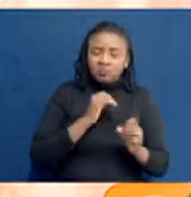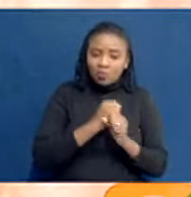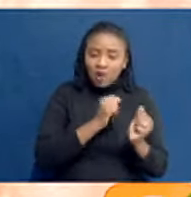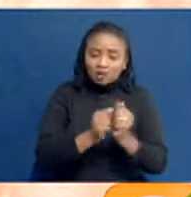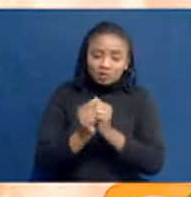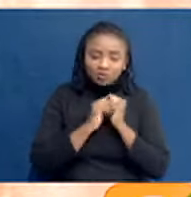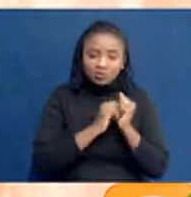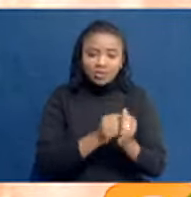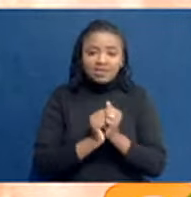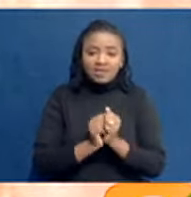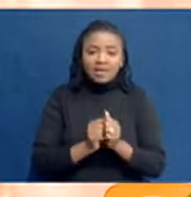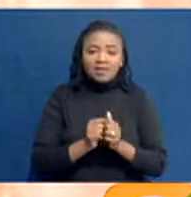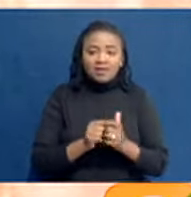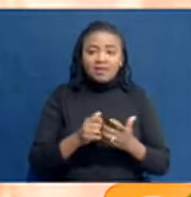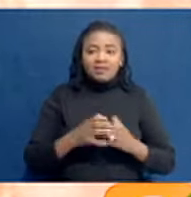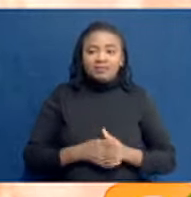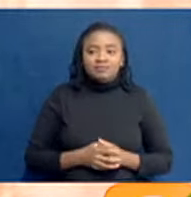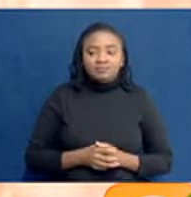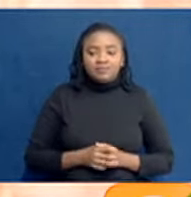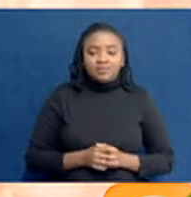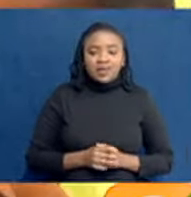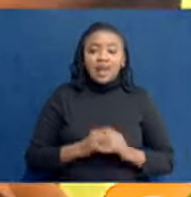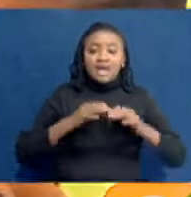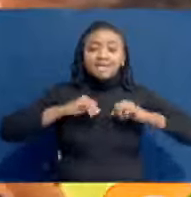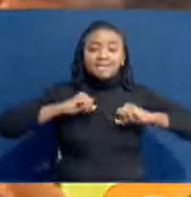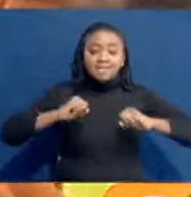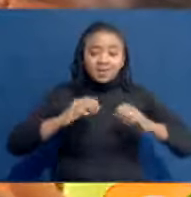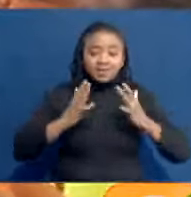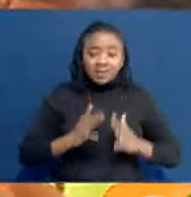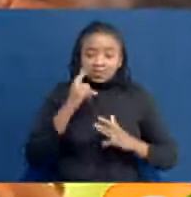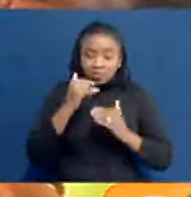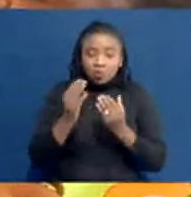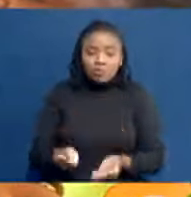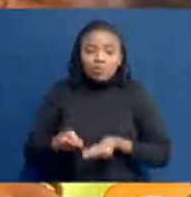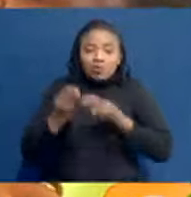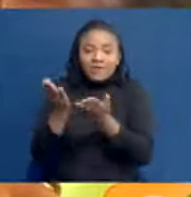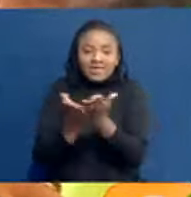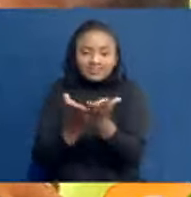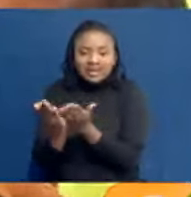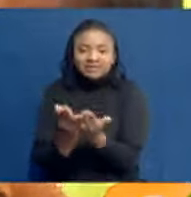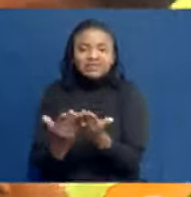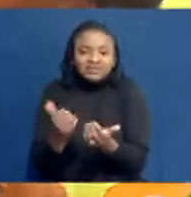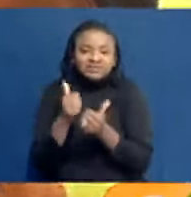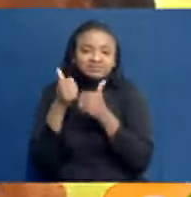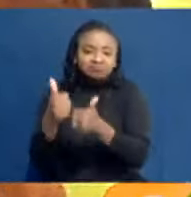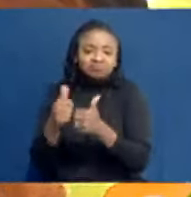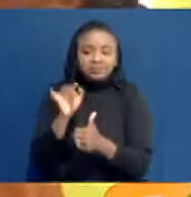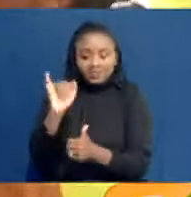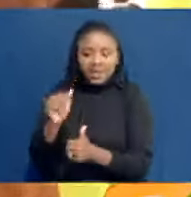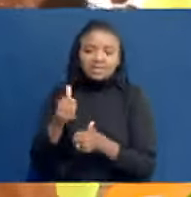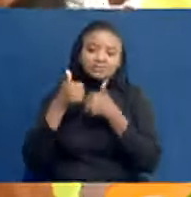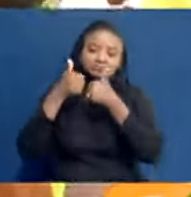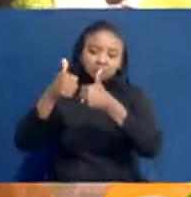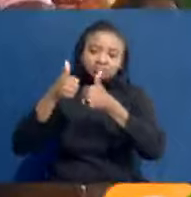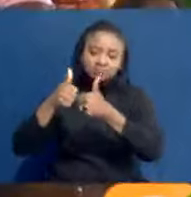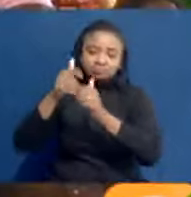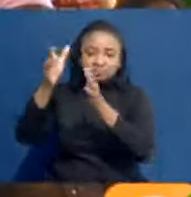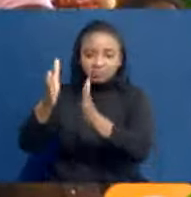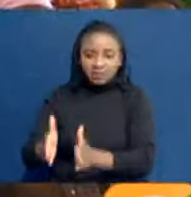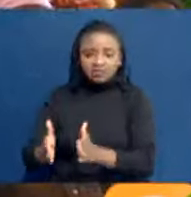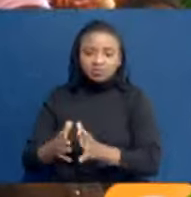yule atafanyia kazi wananchi kuliko mwenzake. Tafadhali, mina waomba, ndugu yangu viongozi,